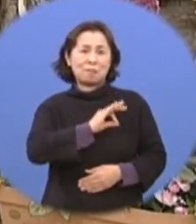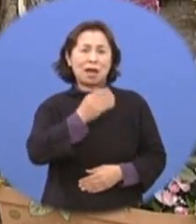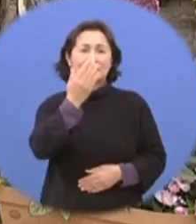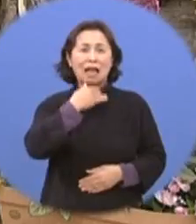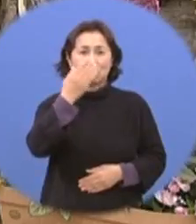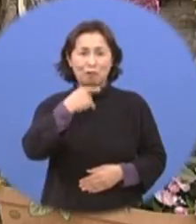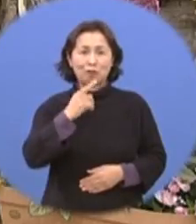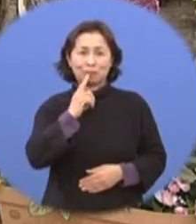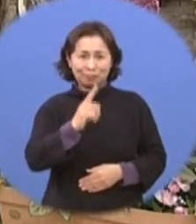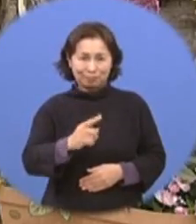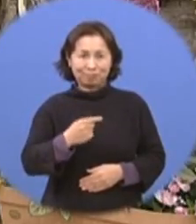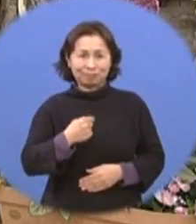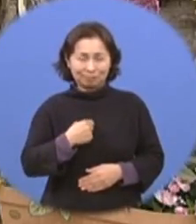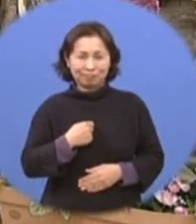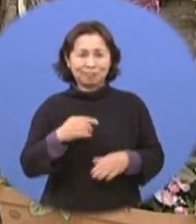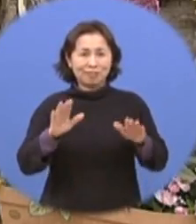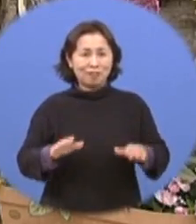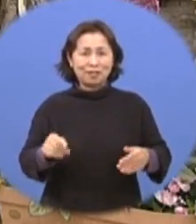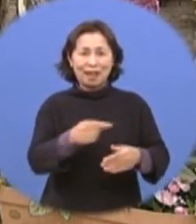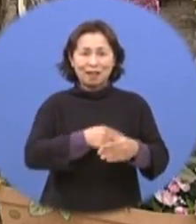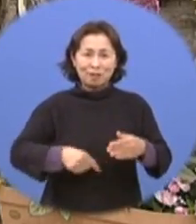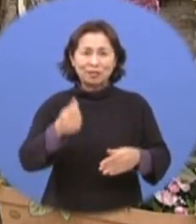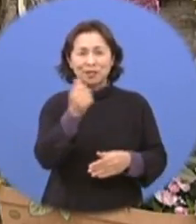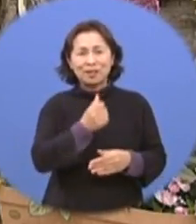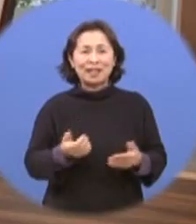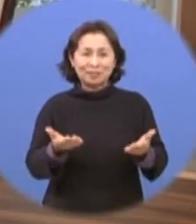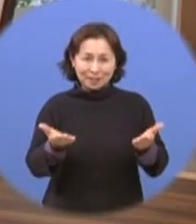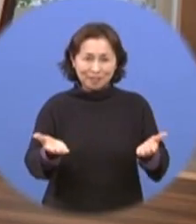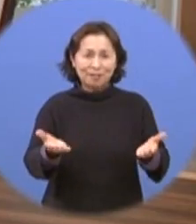今週の特集をご紹介しましょう